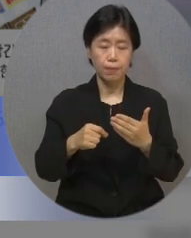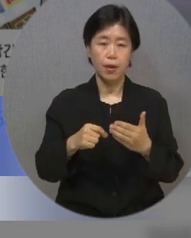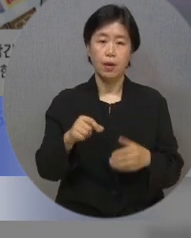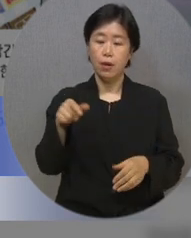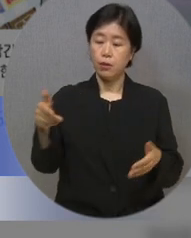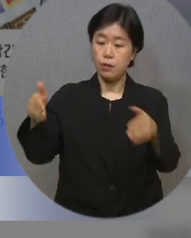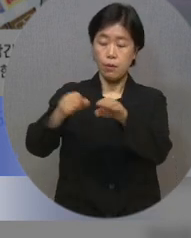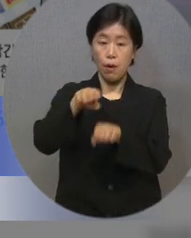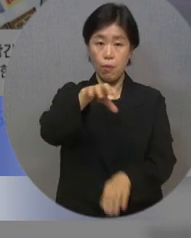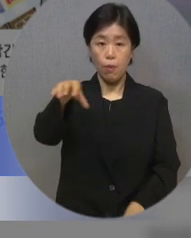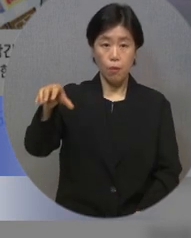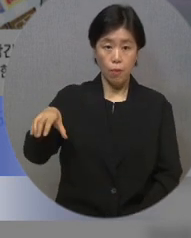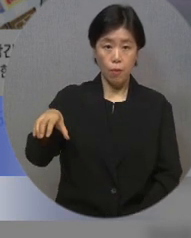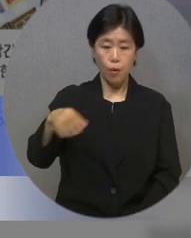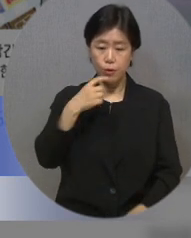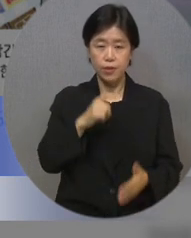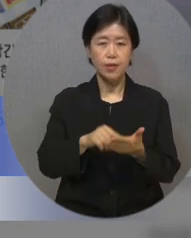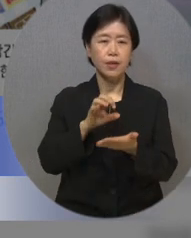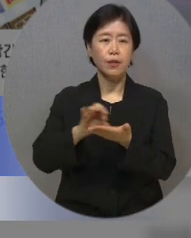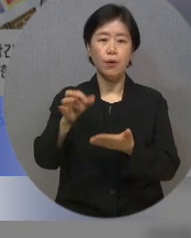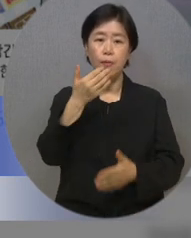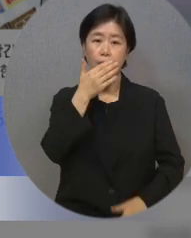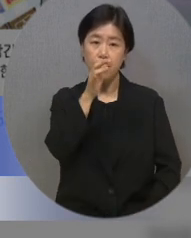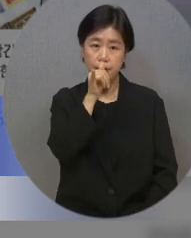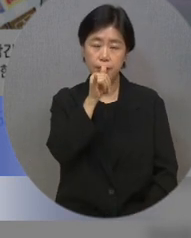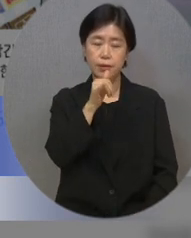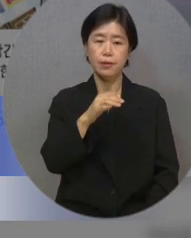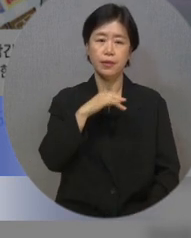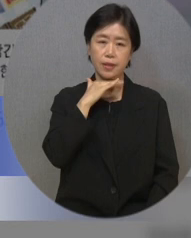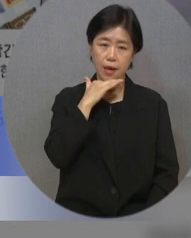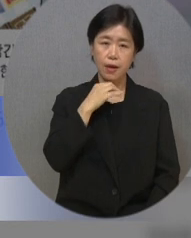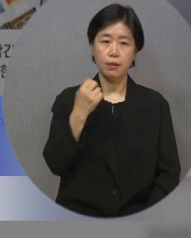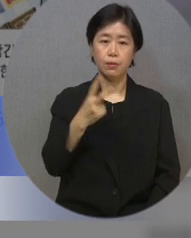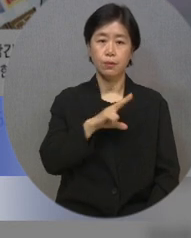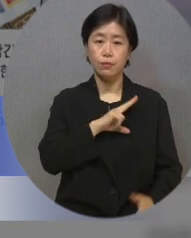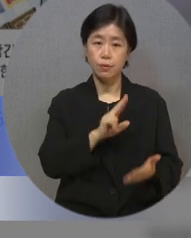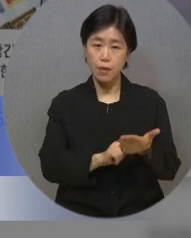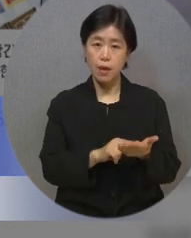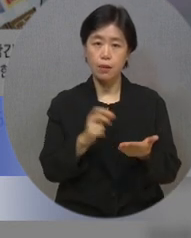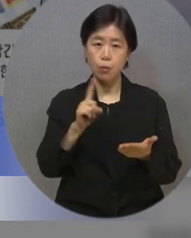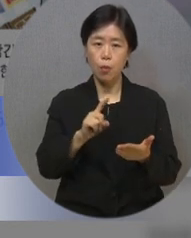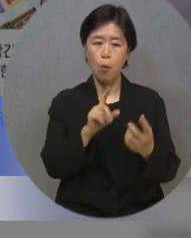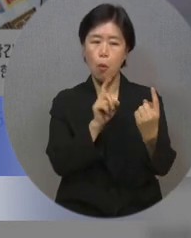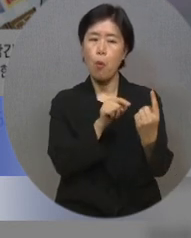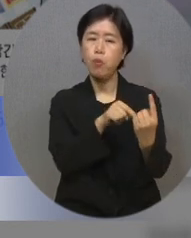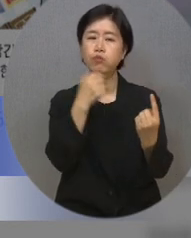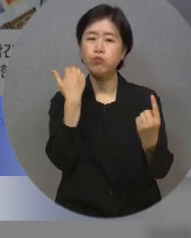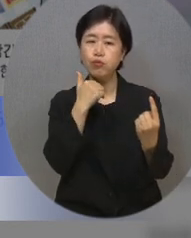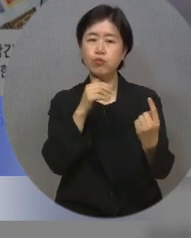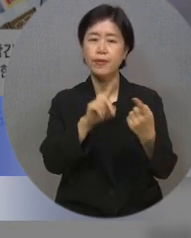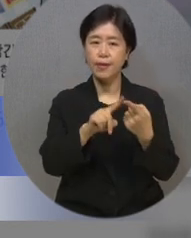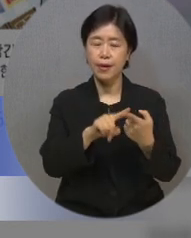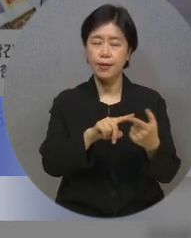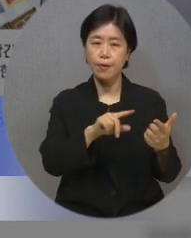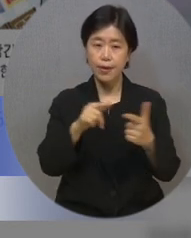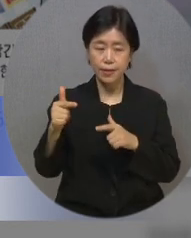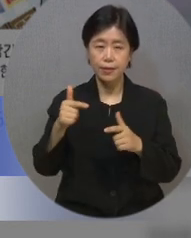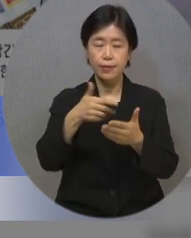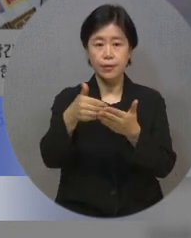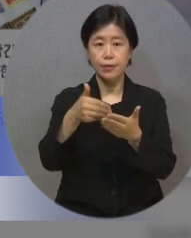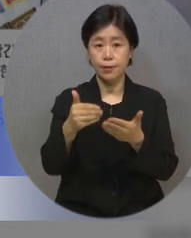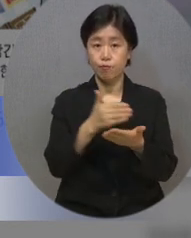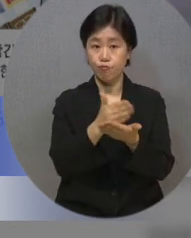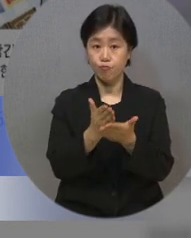쉽게 활용할 수 있도록 생애 주기별 주제별 대상별로 제작되어 있습니다 장애인식개선 일러스트는